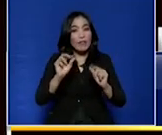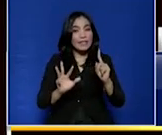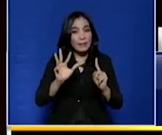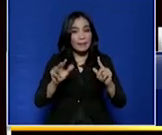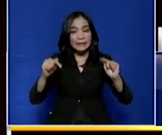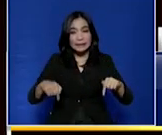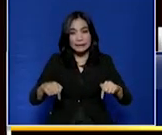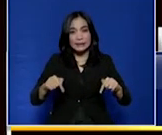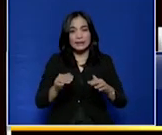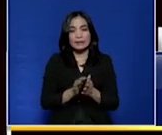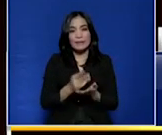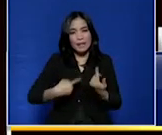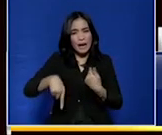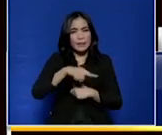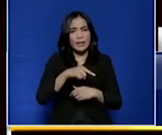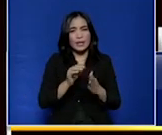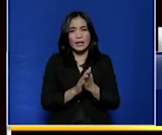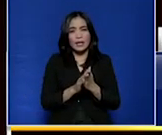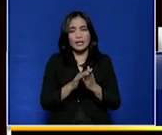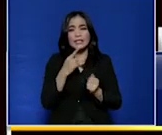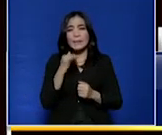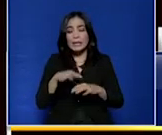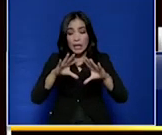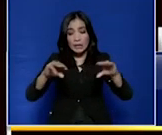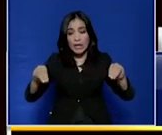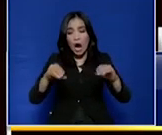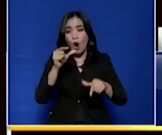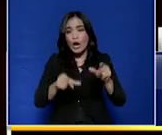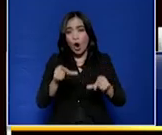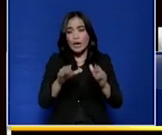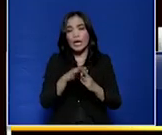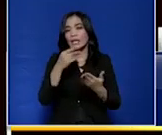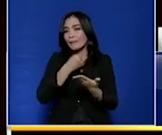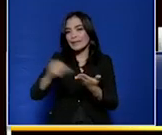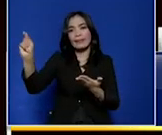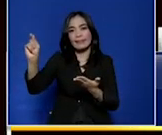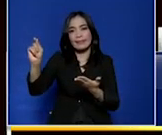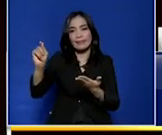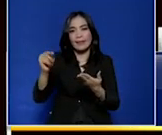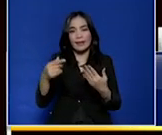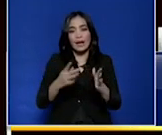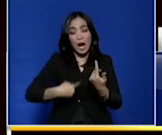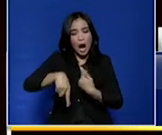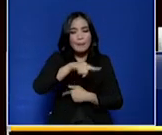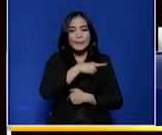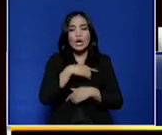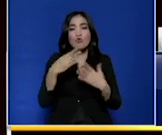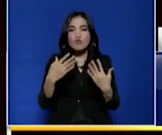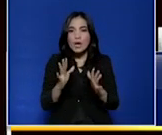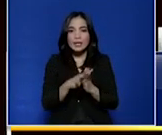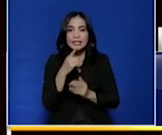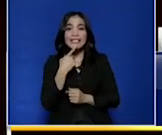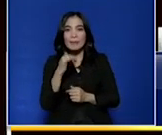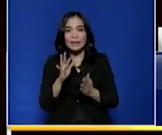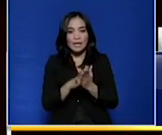kopiten ini memang lapangan kerja banyak juga karyawan keren yang telah di pihak untuk itu kita juga sudah memproteksi